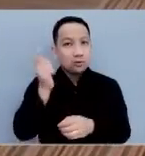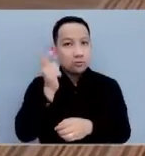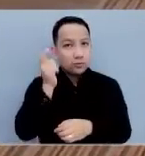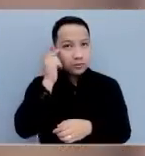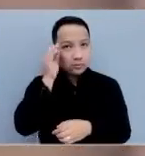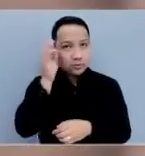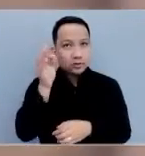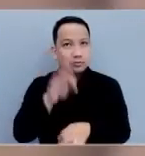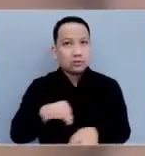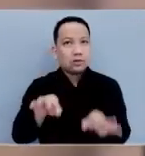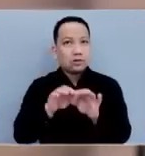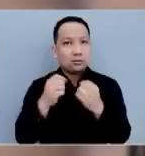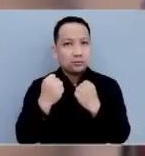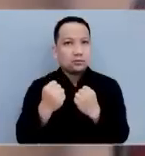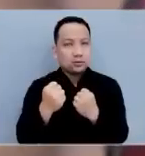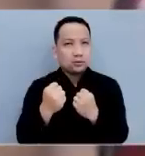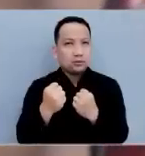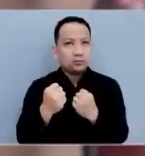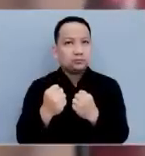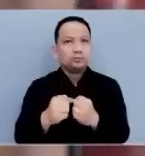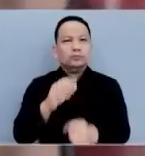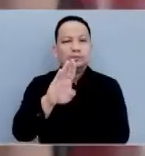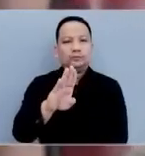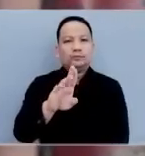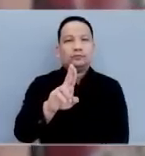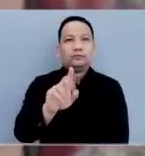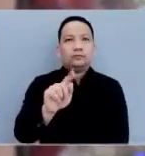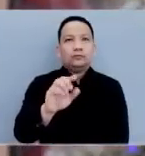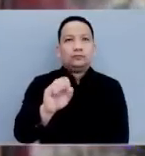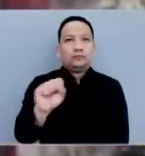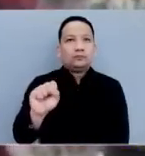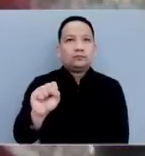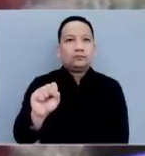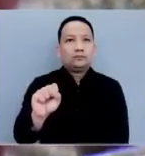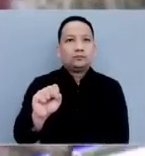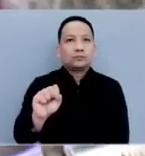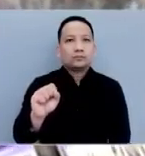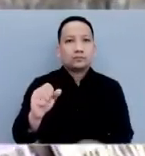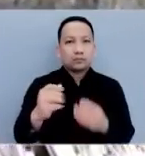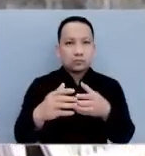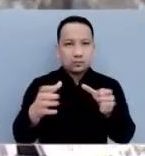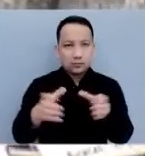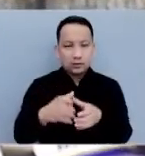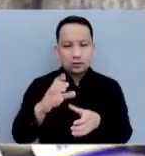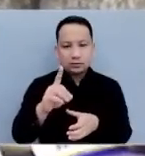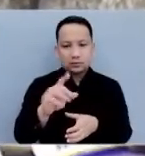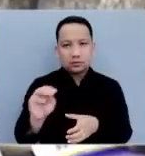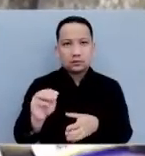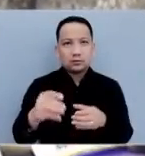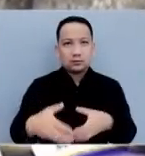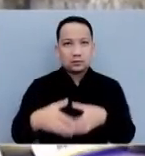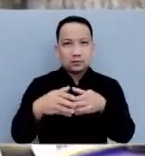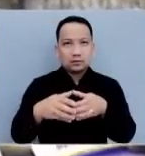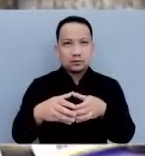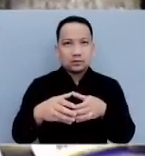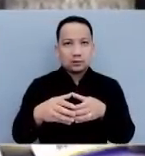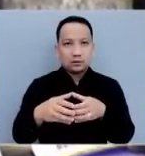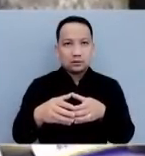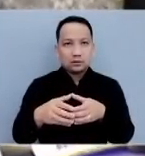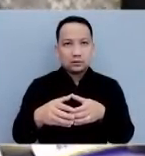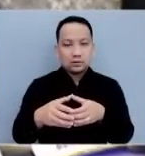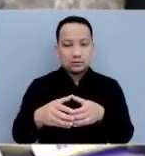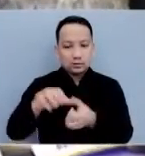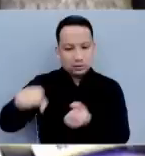kailangan din palakasin ang Bustos Dam rubber gates. Napakalaga po ng rubber gates na ito, mga ito, sapagkat ito pong